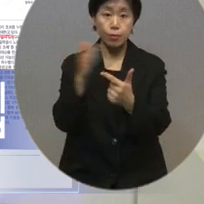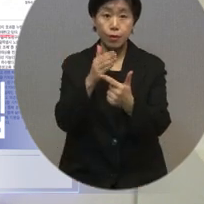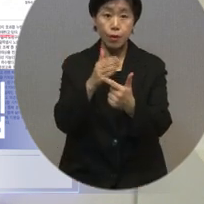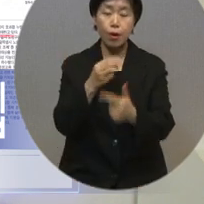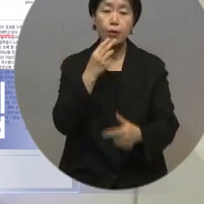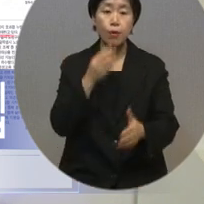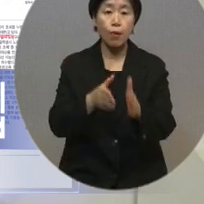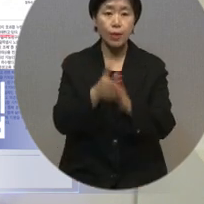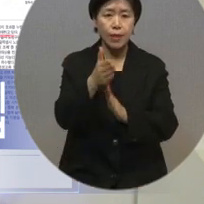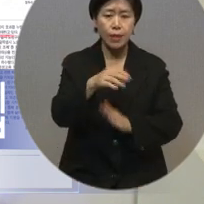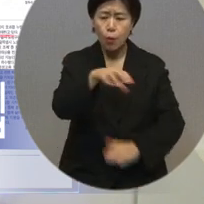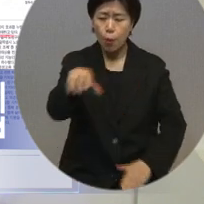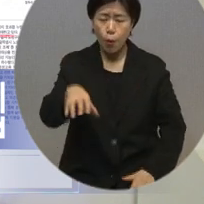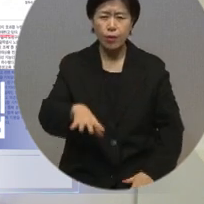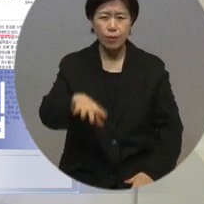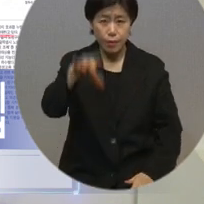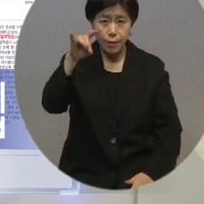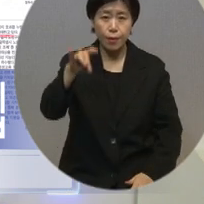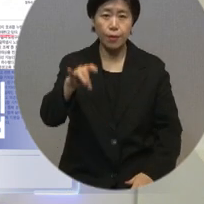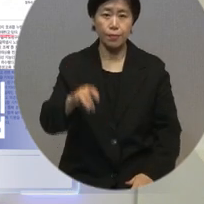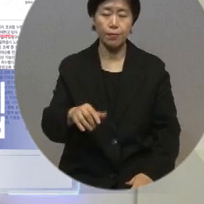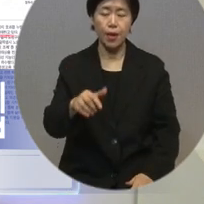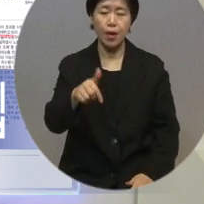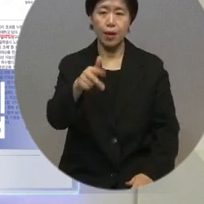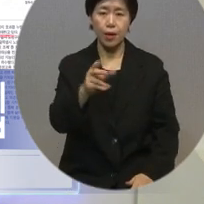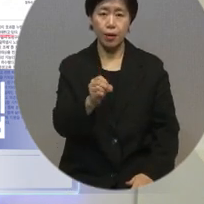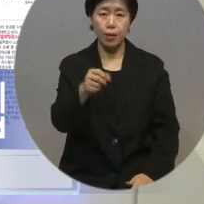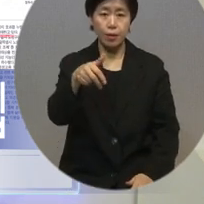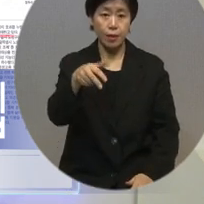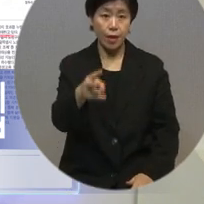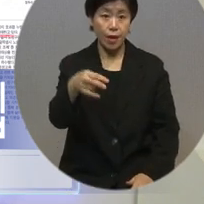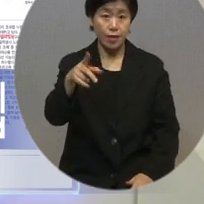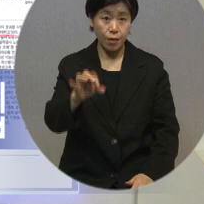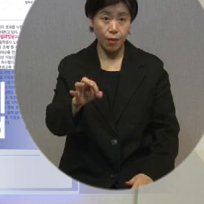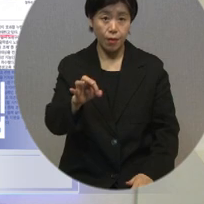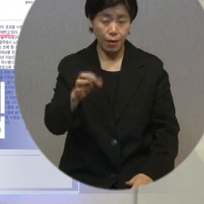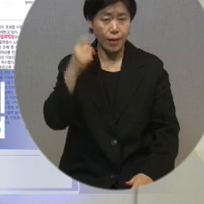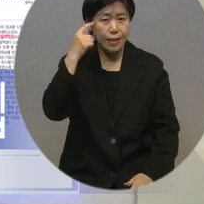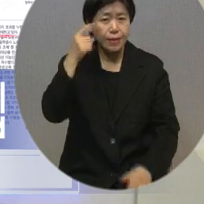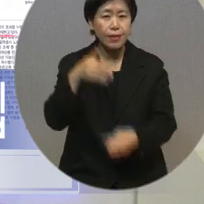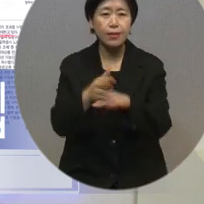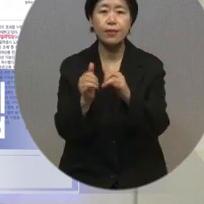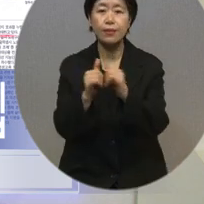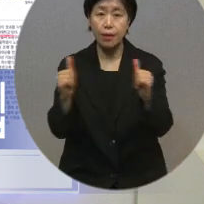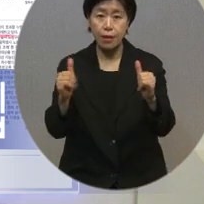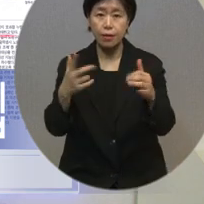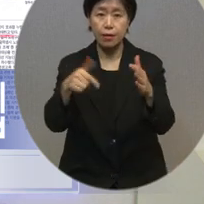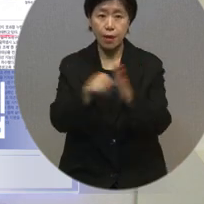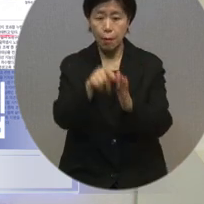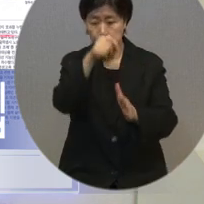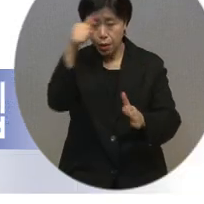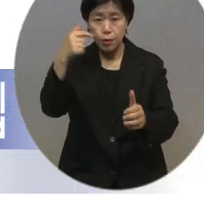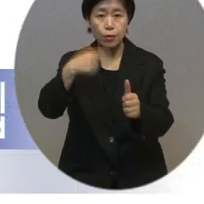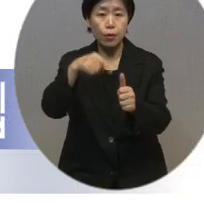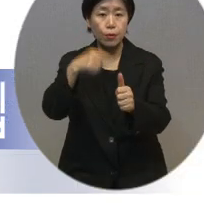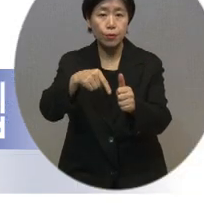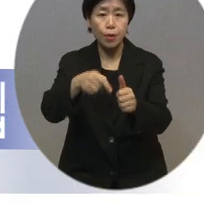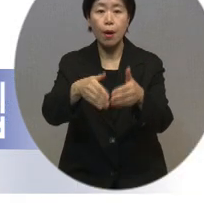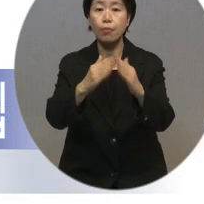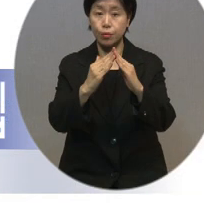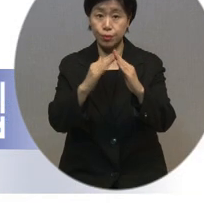자치구 최초로 경계선 지능인 위한 평생 교육 지원 센터를 설립한다는 소식입니다